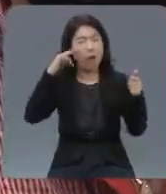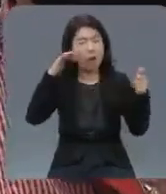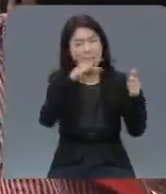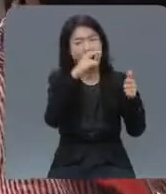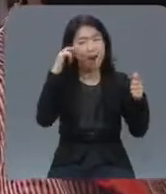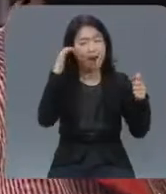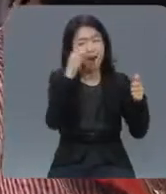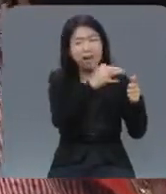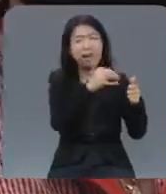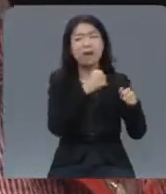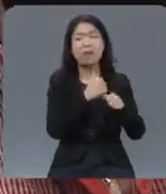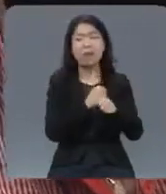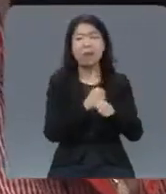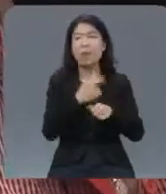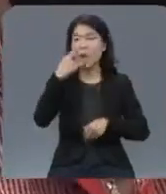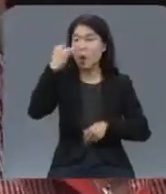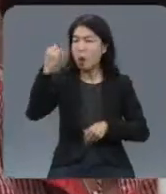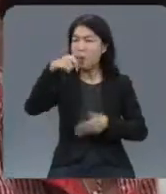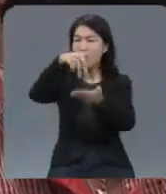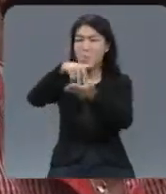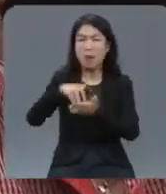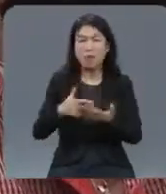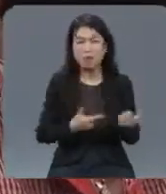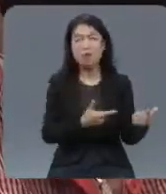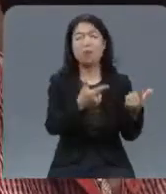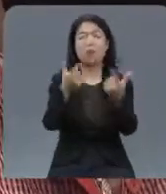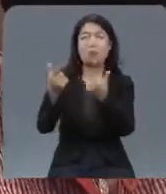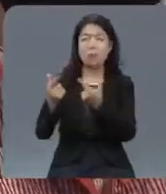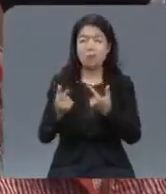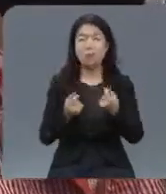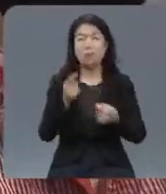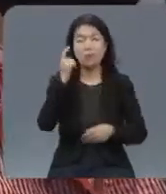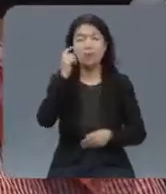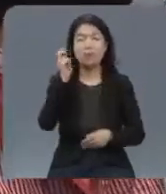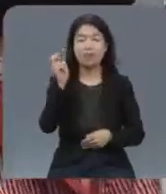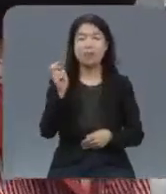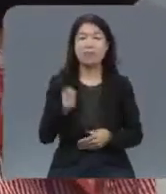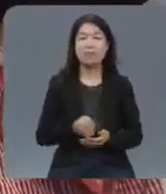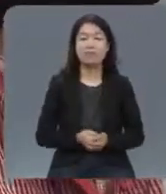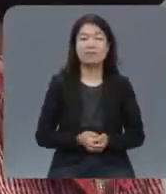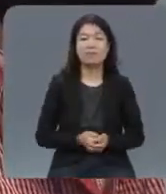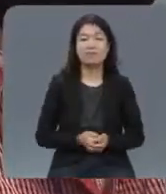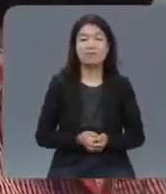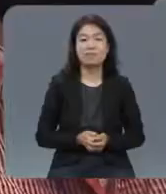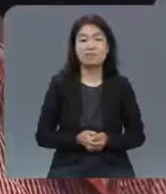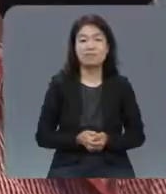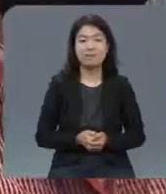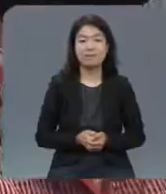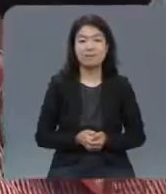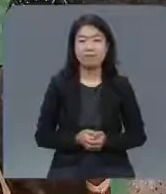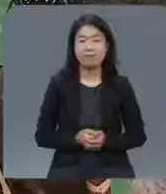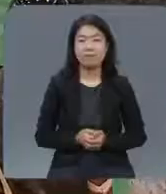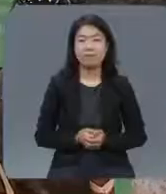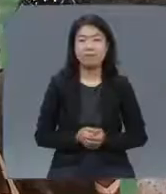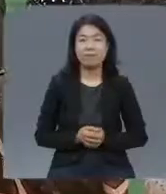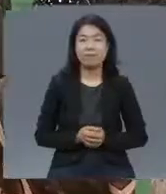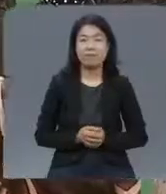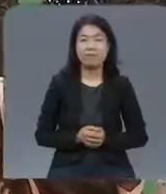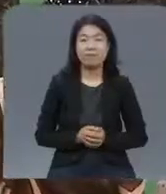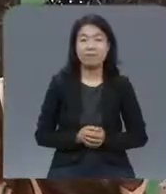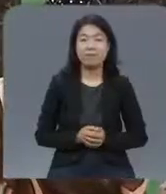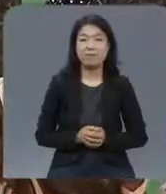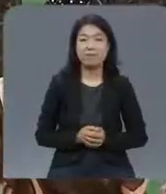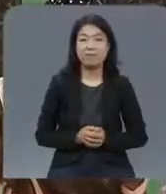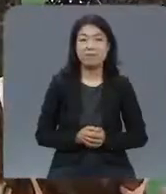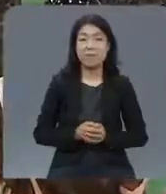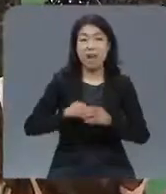지내는지 조금하고 이상미 딱 붓다와 않은게 정말 해드려 그루 신병 훈련